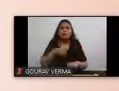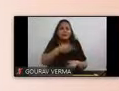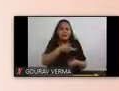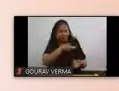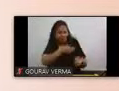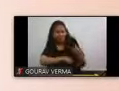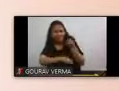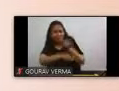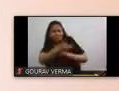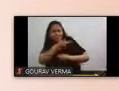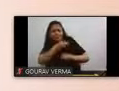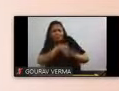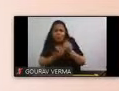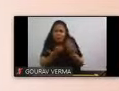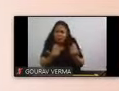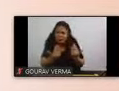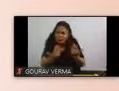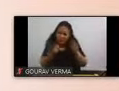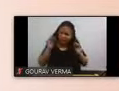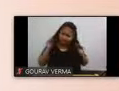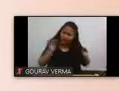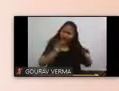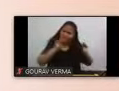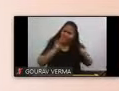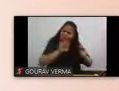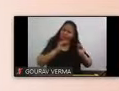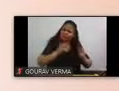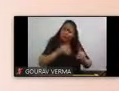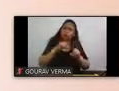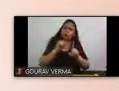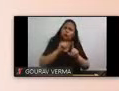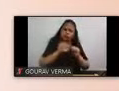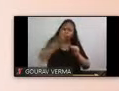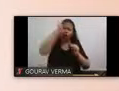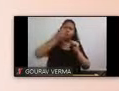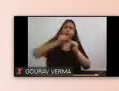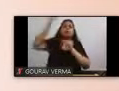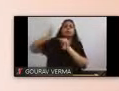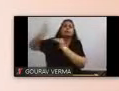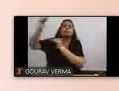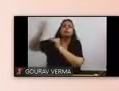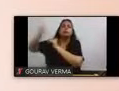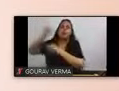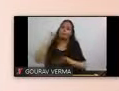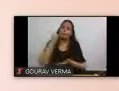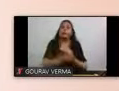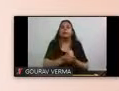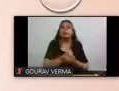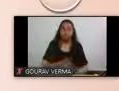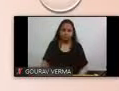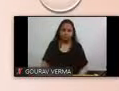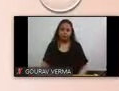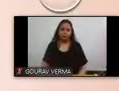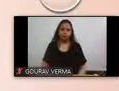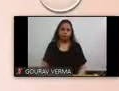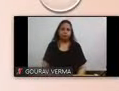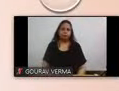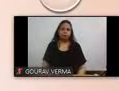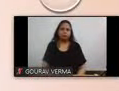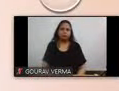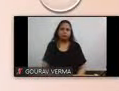जाना. ऑल चिल्ड्रन कैन प्रोग्रेस टू सम एक्सटेंट. ओके, नेक्स्ट.